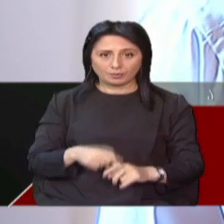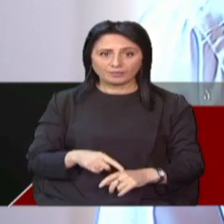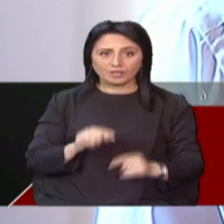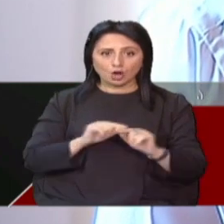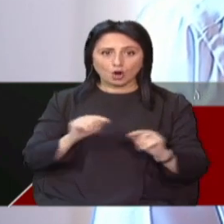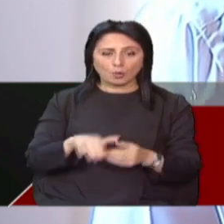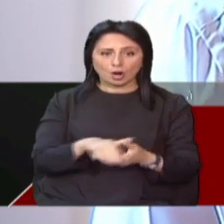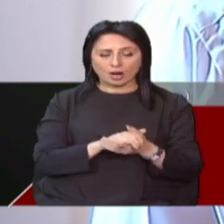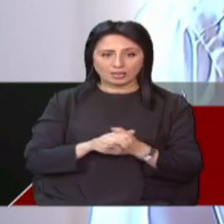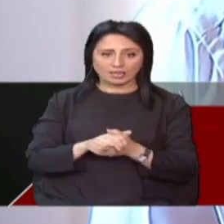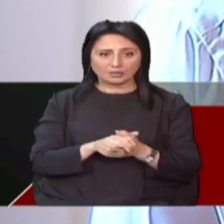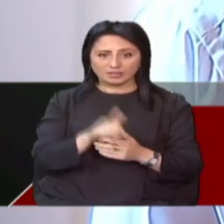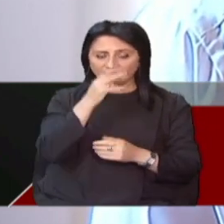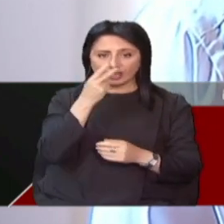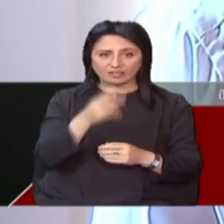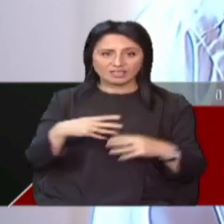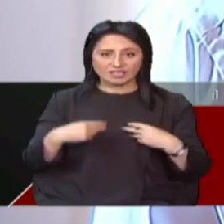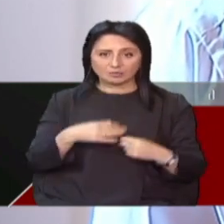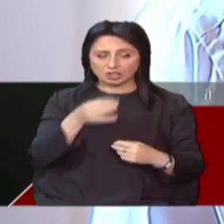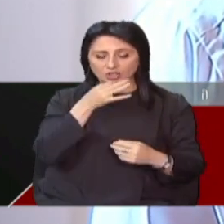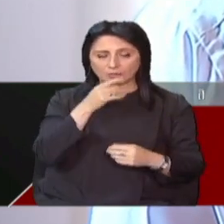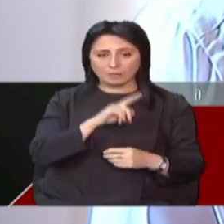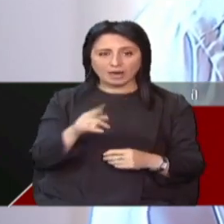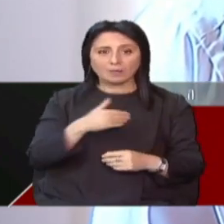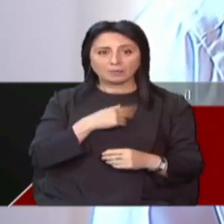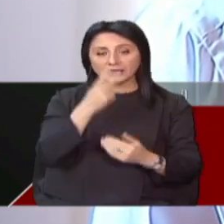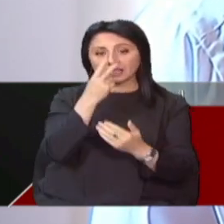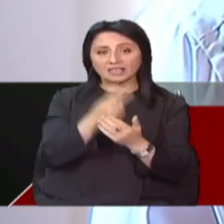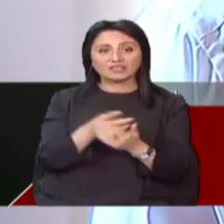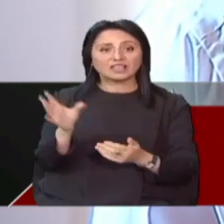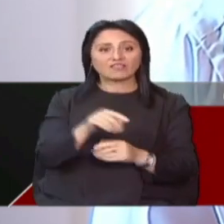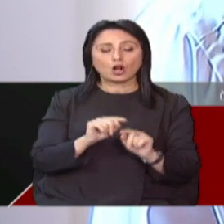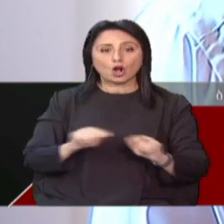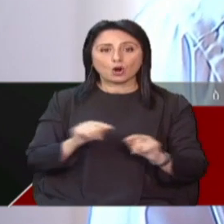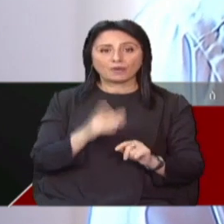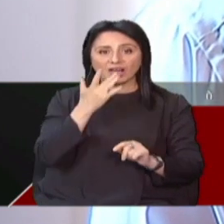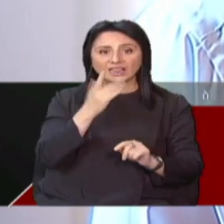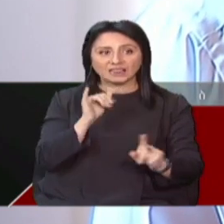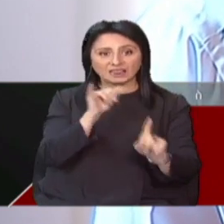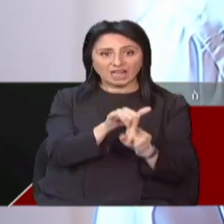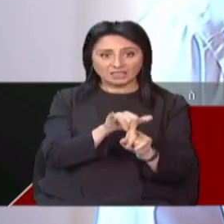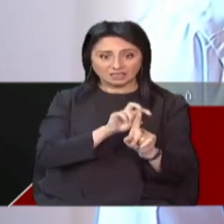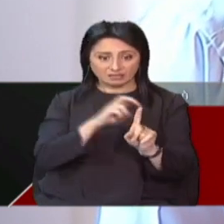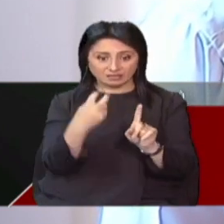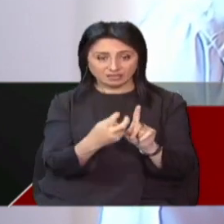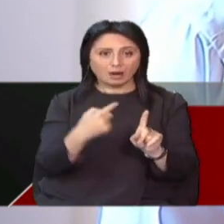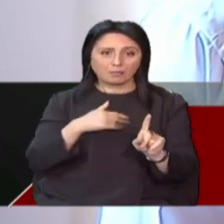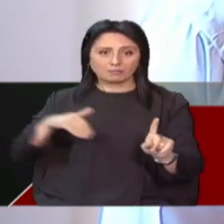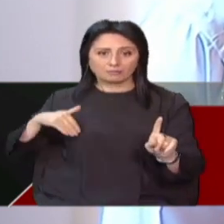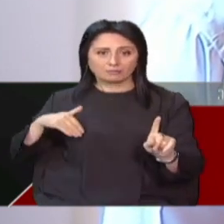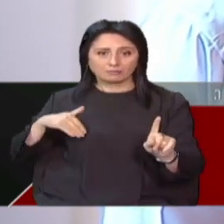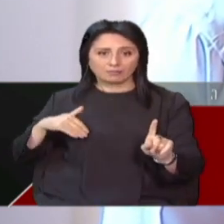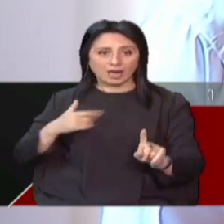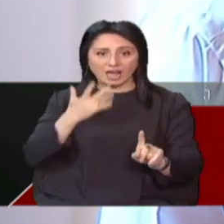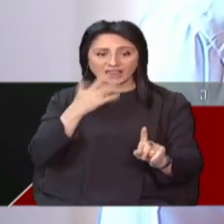ოპოზიციის გაერთიანებას ვერ ხედავ სამწუხაროდ ჯერჯერობით, მაგრამ მინდა დავინახო, რომ ყველა ოპოზიცია ნაცებთან მოგროვდეს და ჩვენ დავრჩეთ ცალკე.